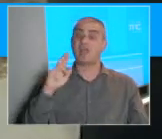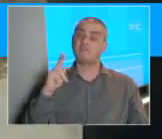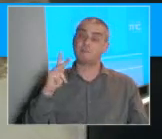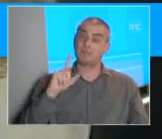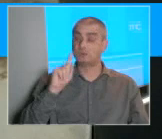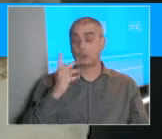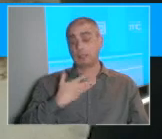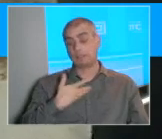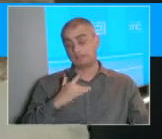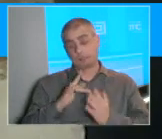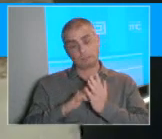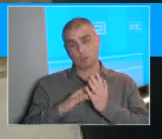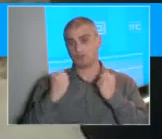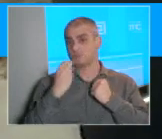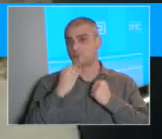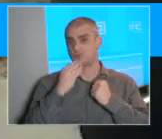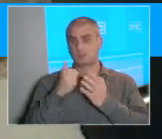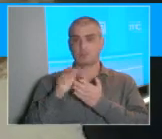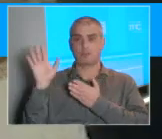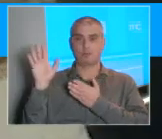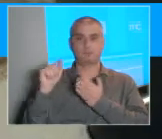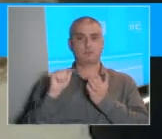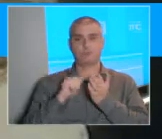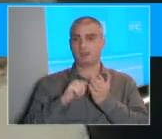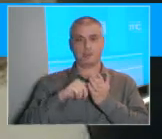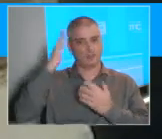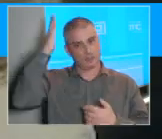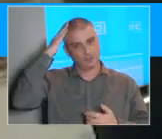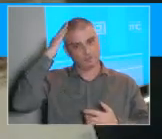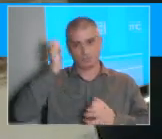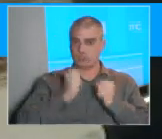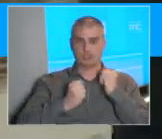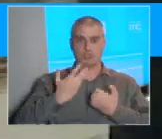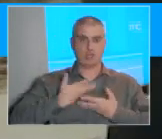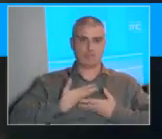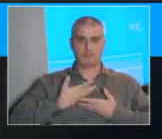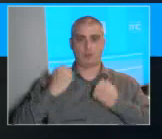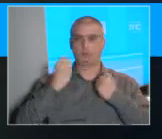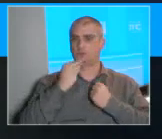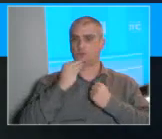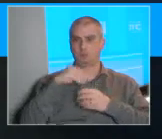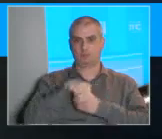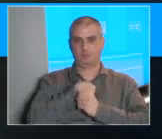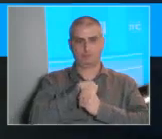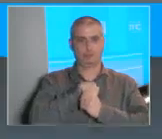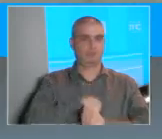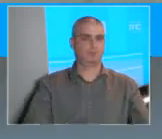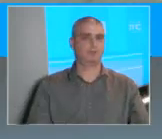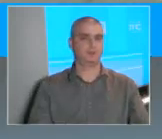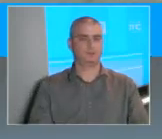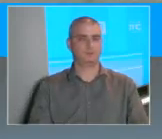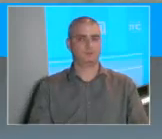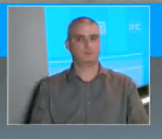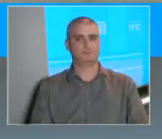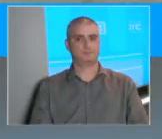אולי יקבל איזשהו מקום, ועוצמה יהודית תהיה בחוץ, כי נפתלי בנט קשה לו לקבל את עוצמה יהודית ואת בן גביר. יניר, יש חדשות?